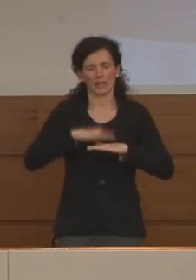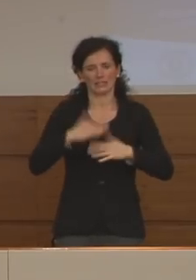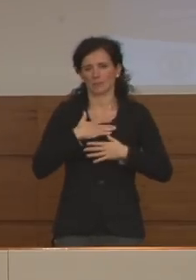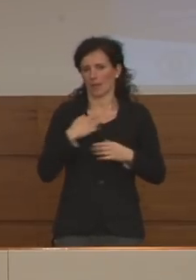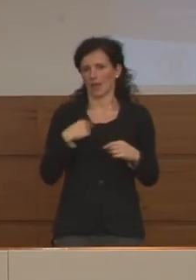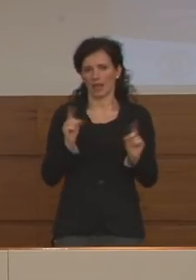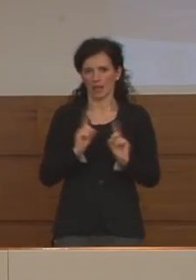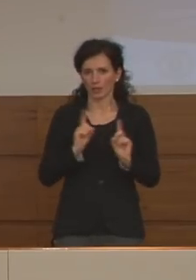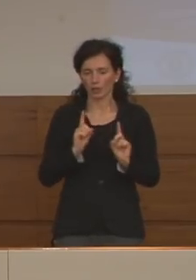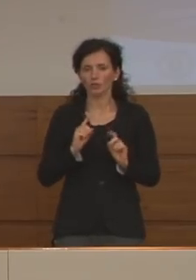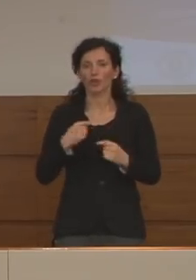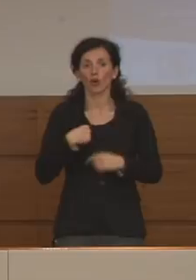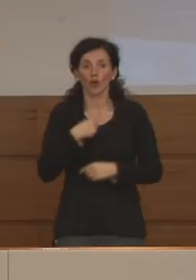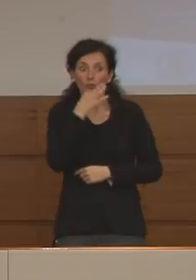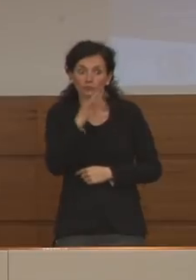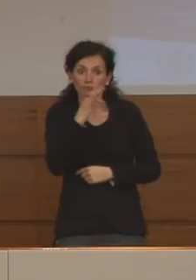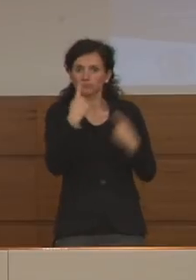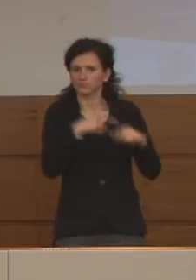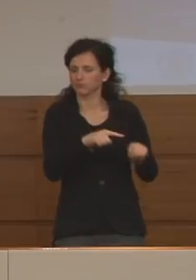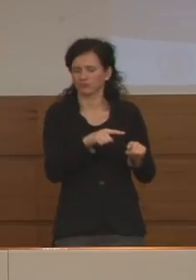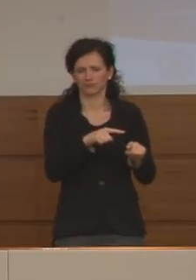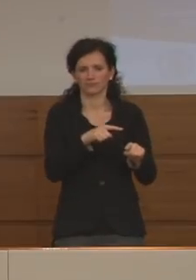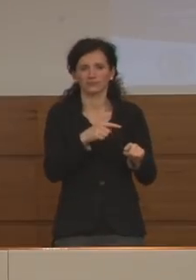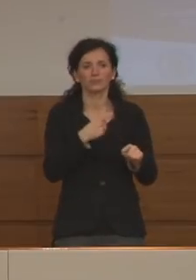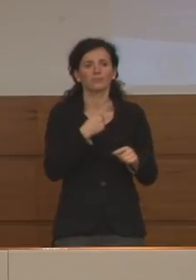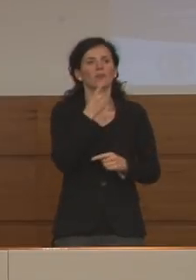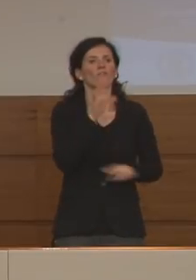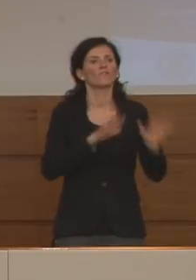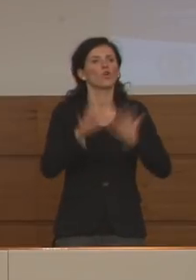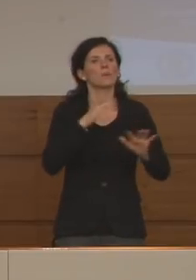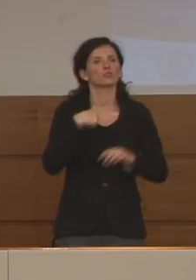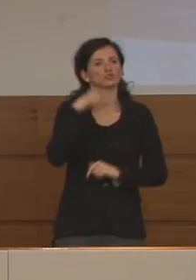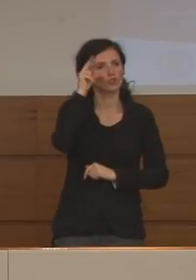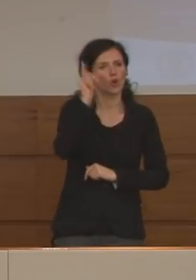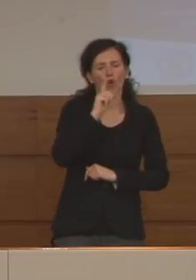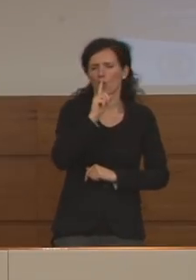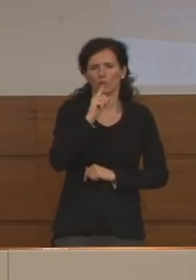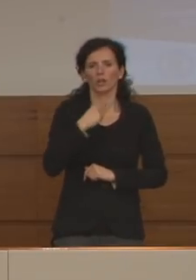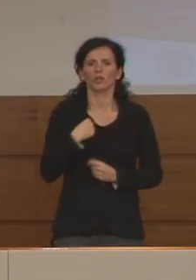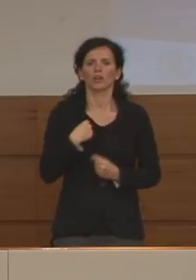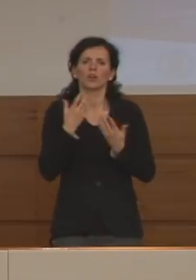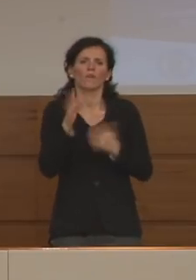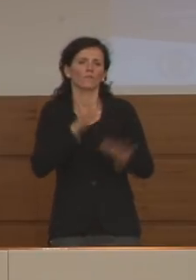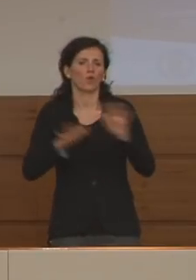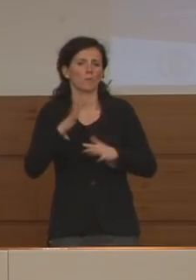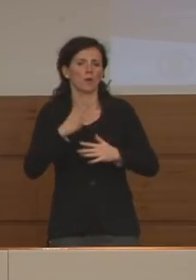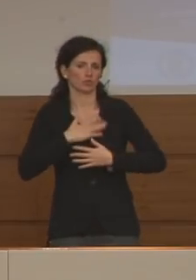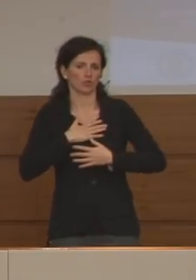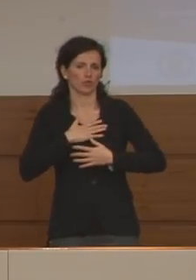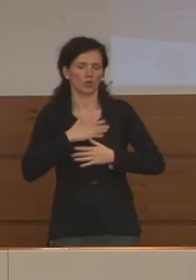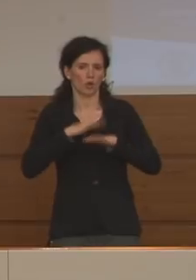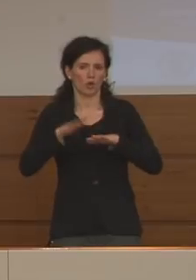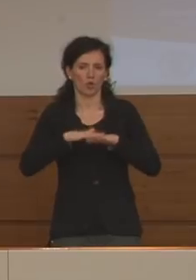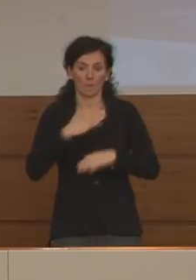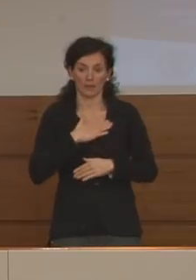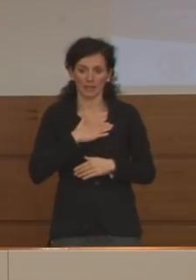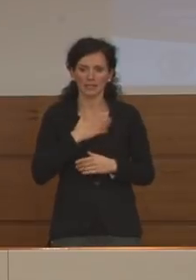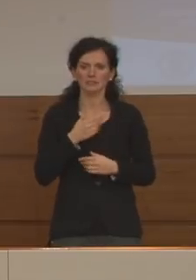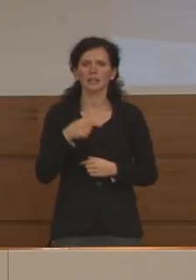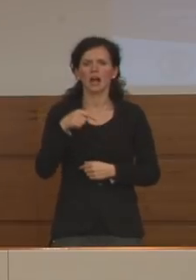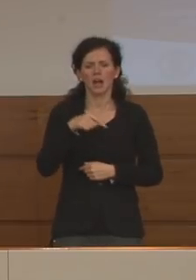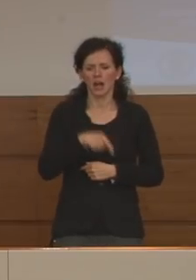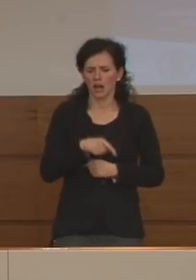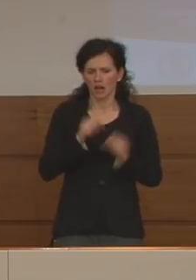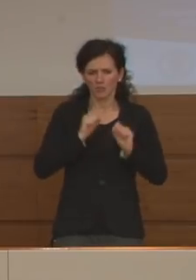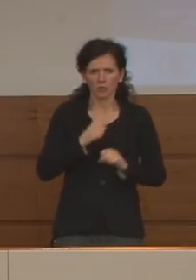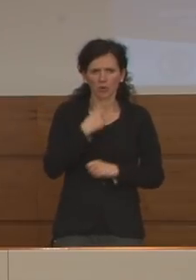non parlo di quello che non so guardando però i numeri di questo fine settimana di questo venerdì sabato